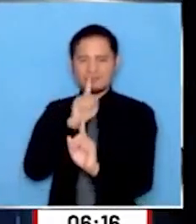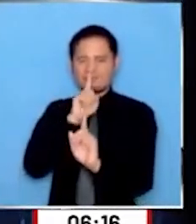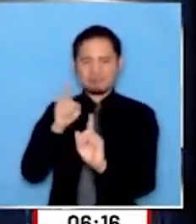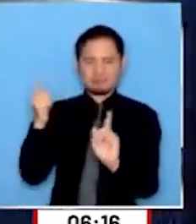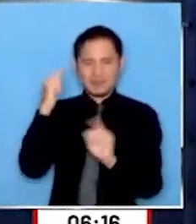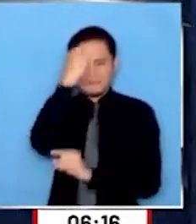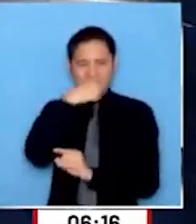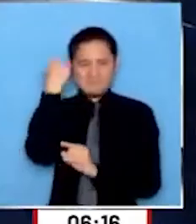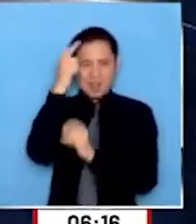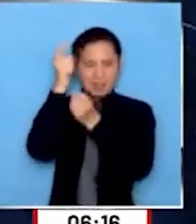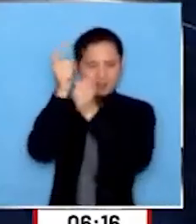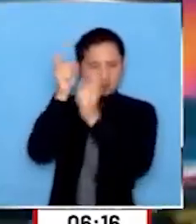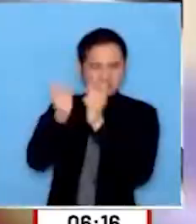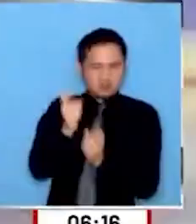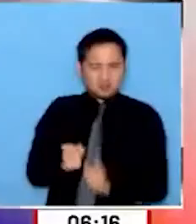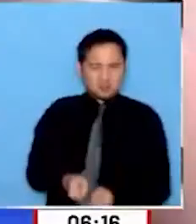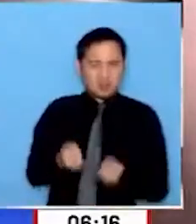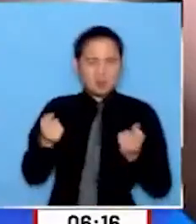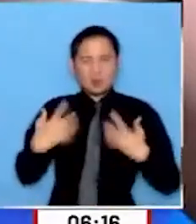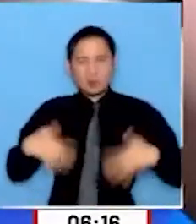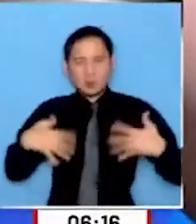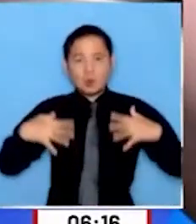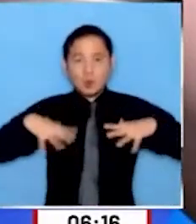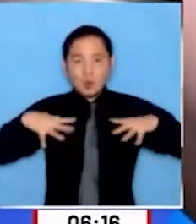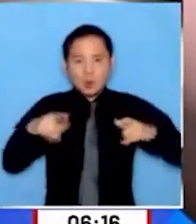at lugar sa larawan, kaya na rin mabago.